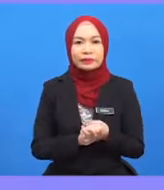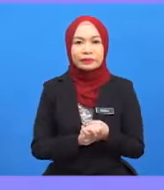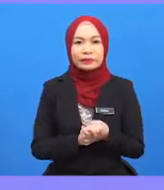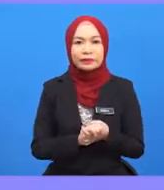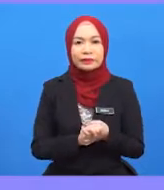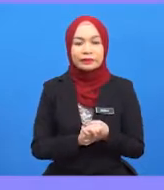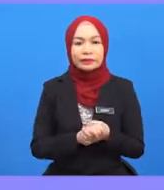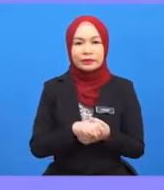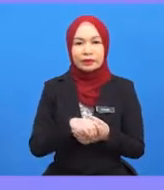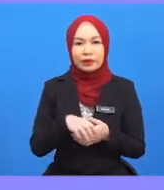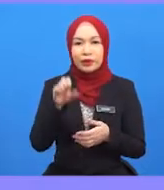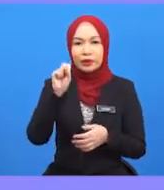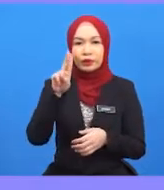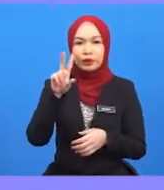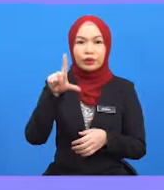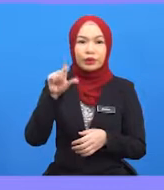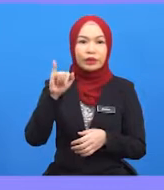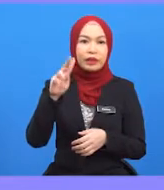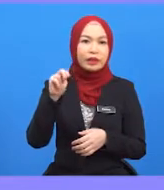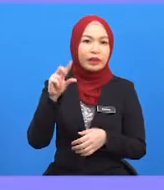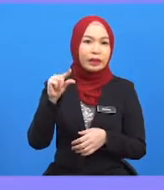Manakala alat radas pula,